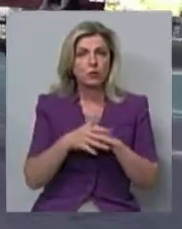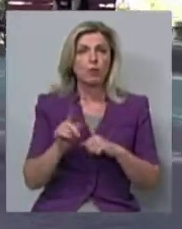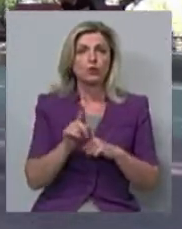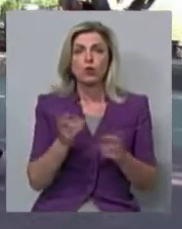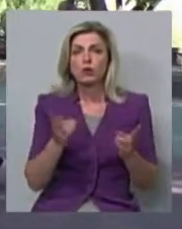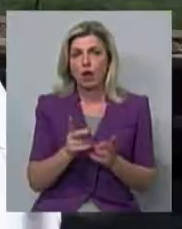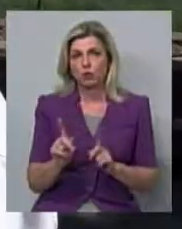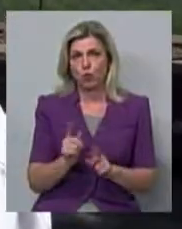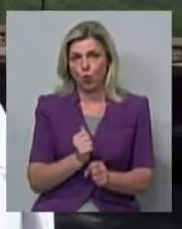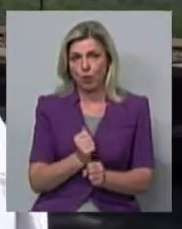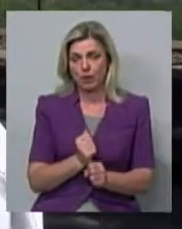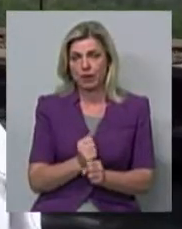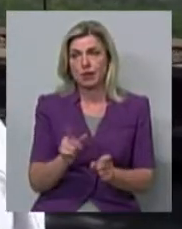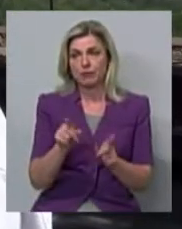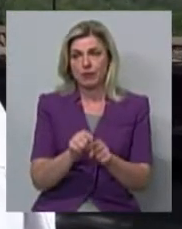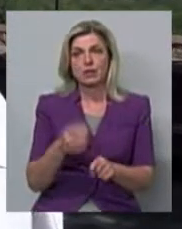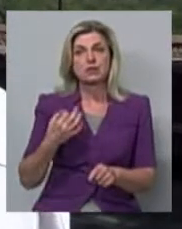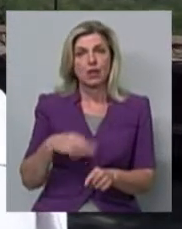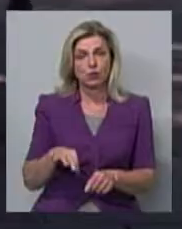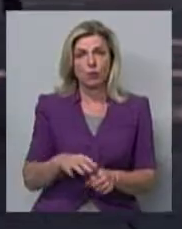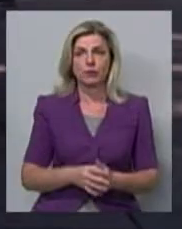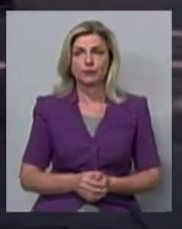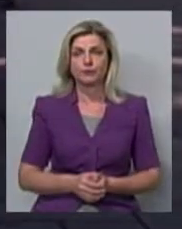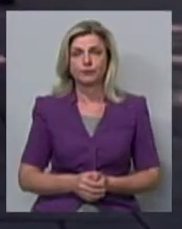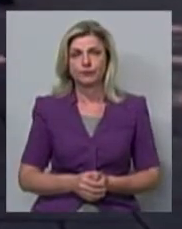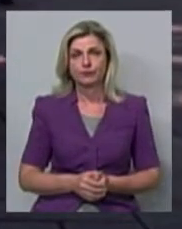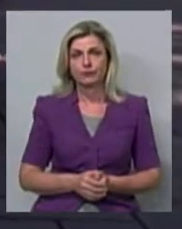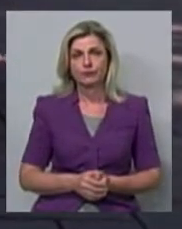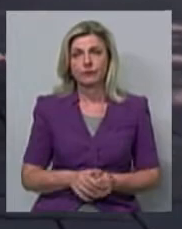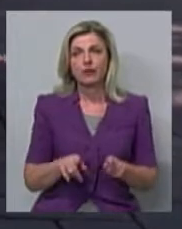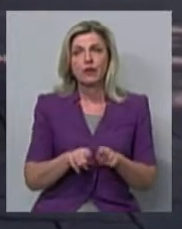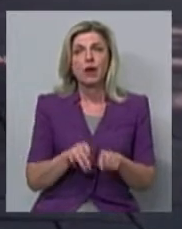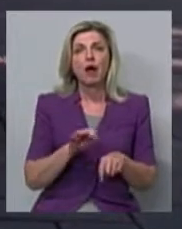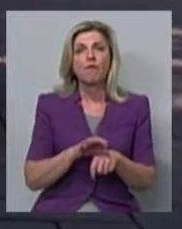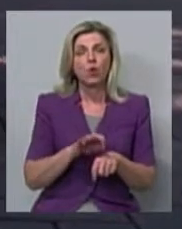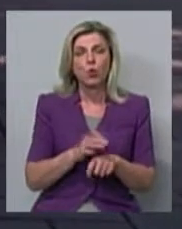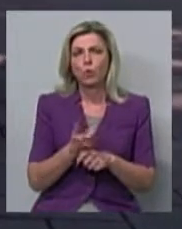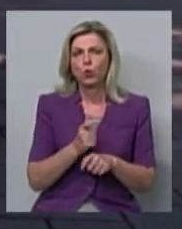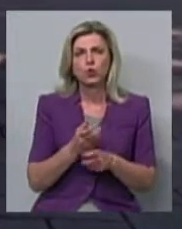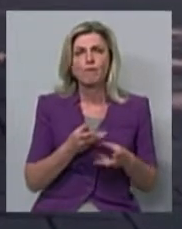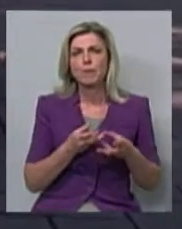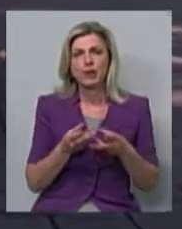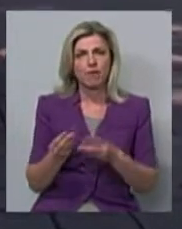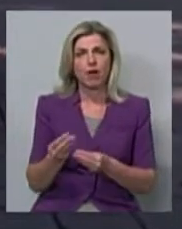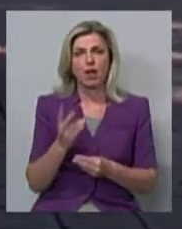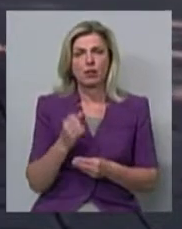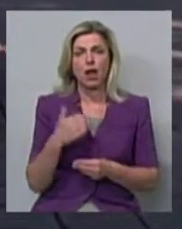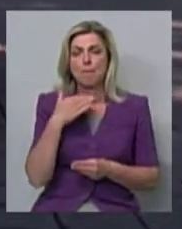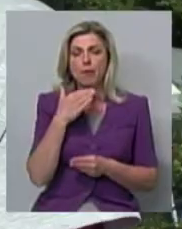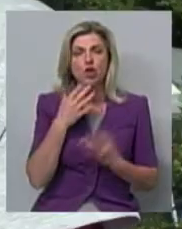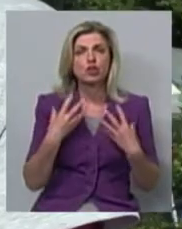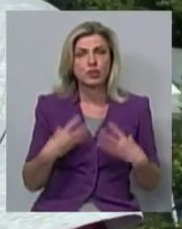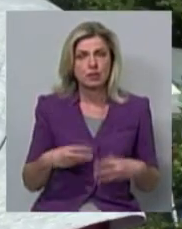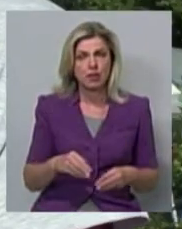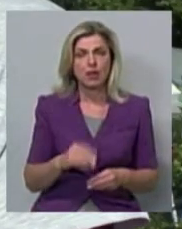із Артемом, тому що дана хвороба вона дуже впливає на м'язи,